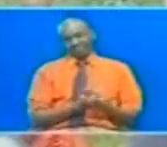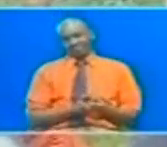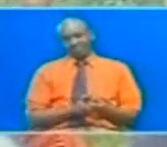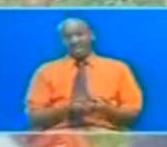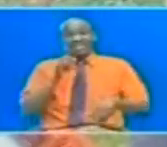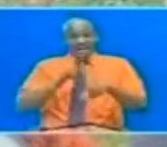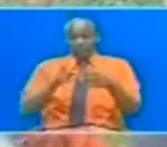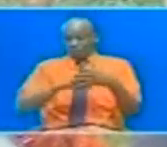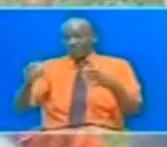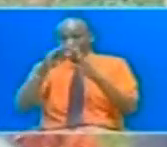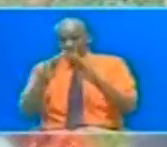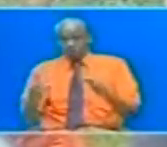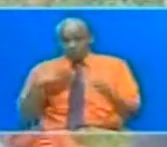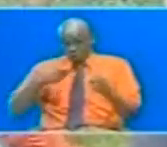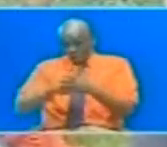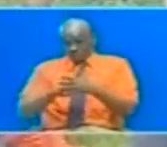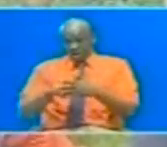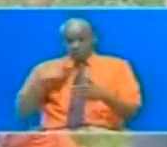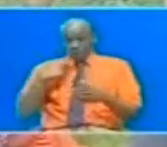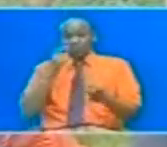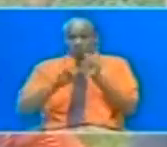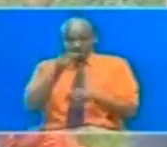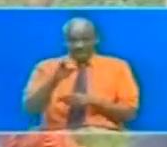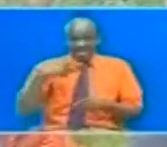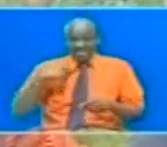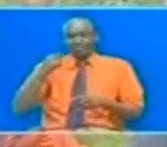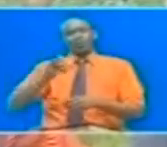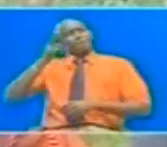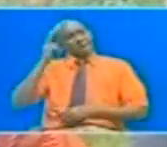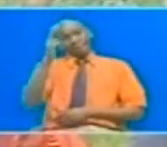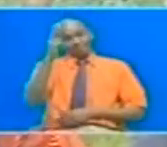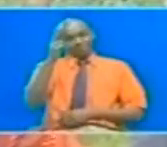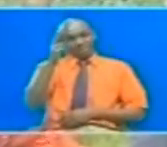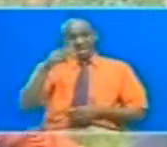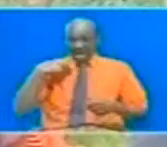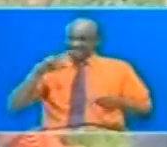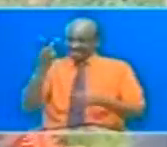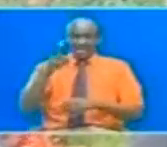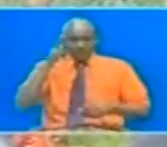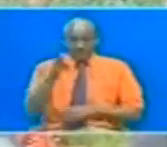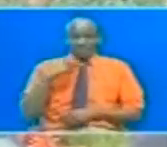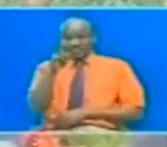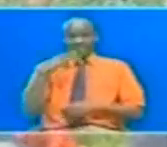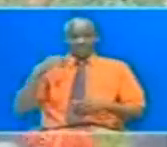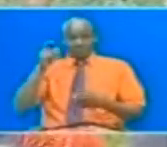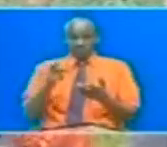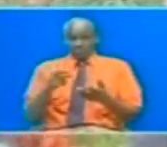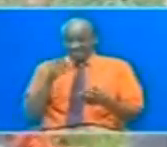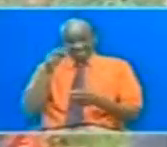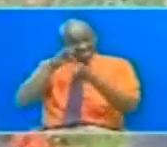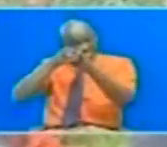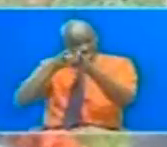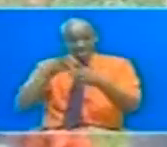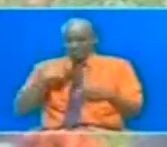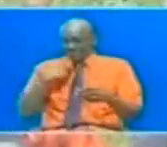inje, tumeanza kutoroka kwenda chini, ule jamaa akapiga risasi moja, tena akapiga nyingine. Mimi nikaona huyo jamaa anatupiga, nikawacha ule